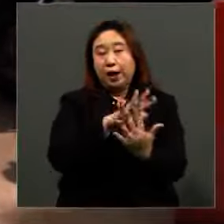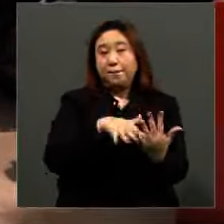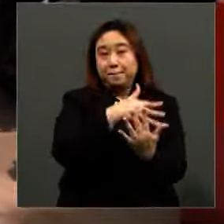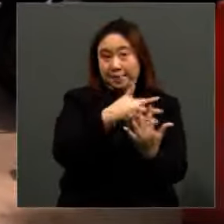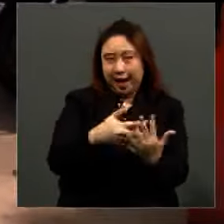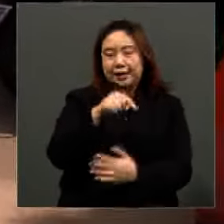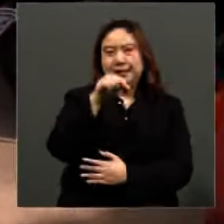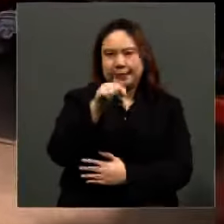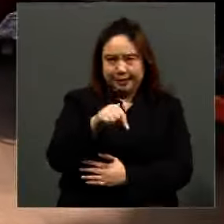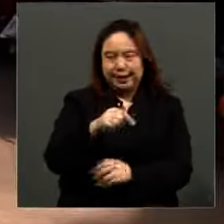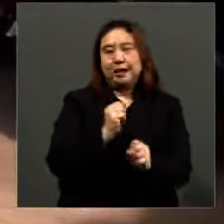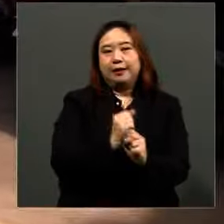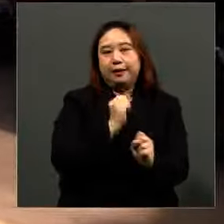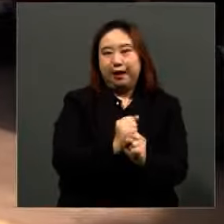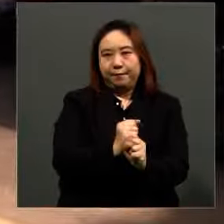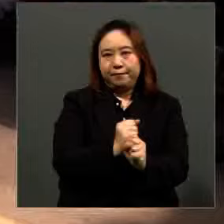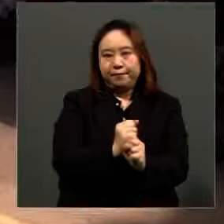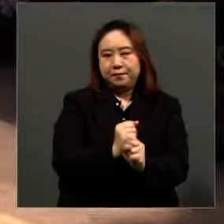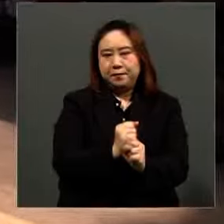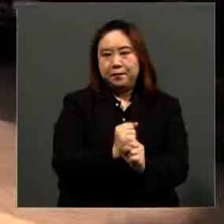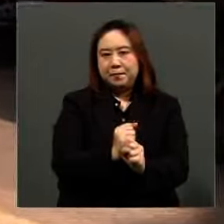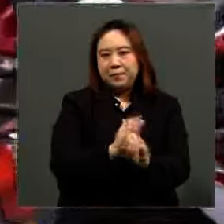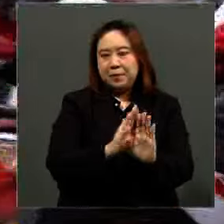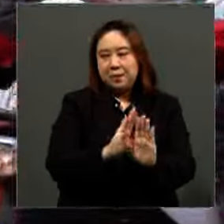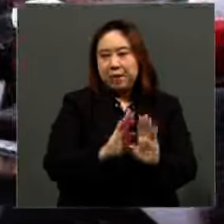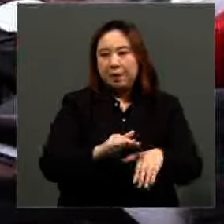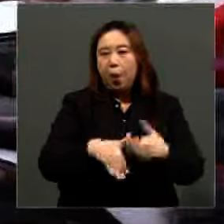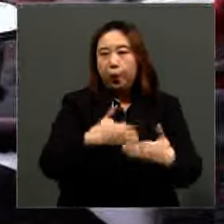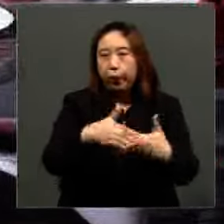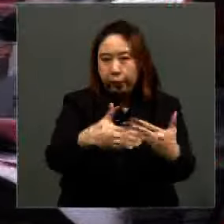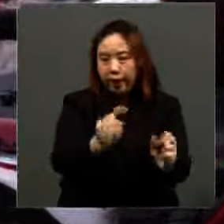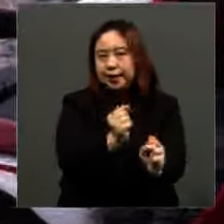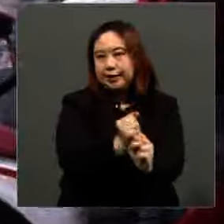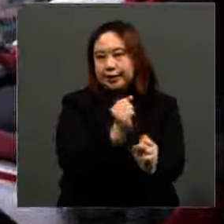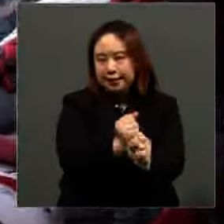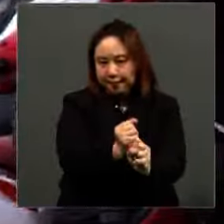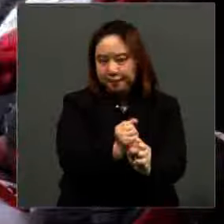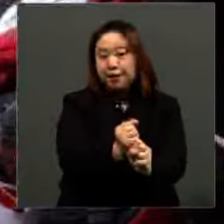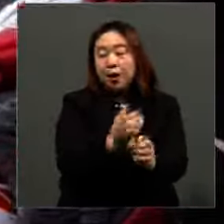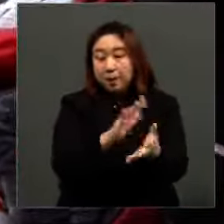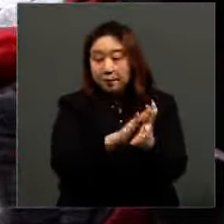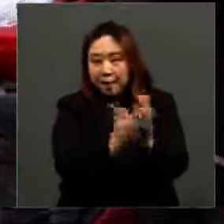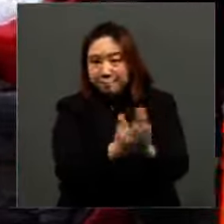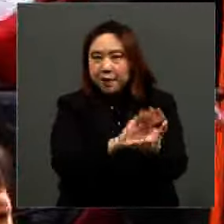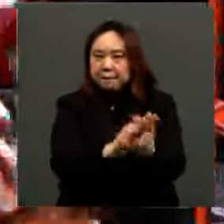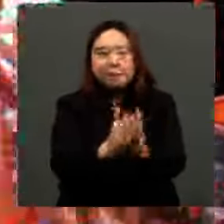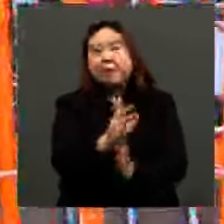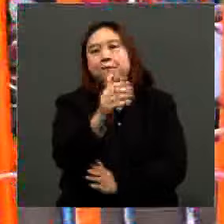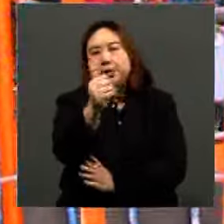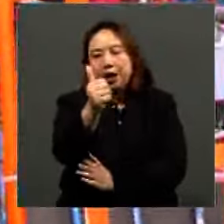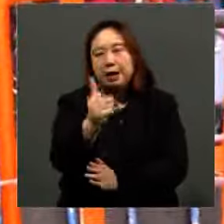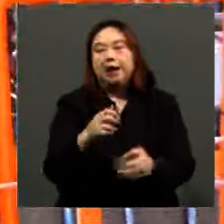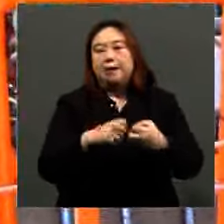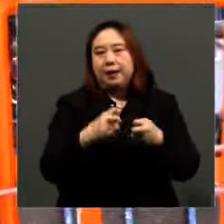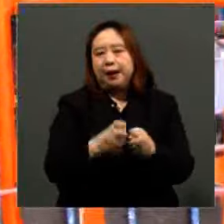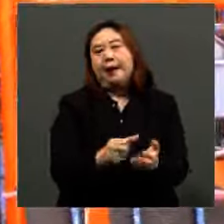กล่าวนะครับก็จะมีการดำเนินการแบบRolling planนะครับจะต้องดำเนินการปรับให้เข้ากับสถานการณ์ตลอดเวลาเพื่อให้เกิดการแก้